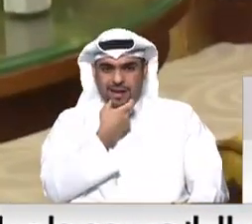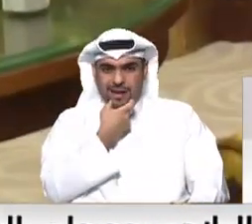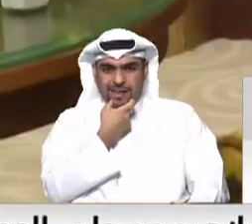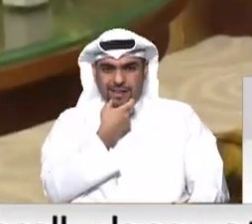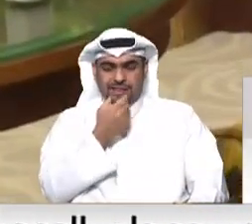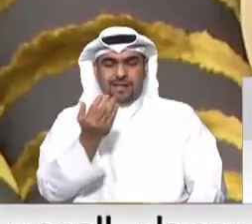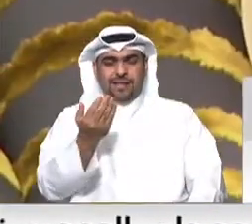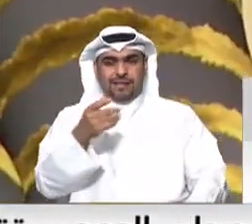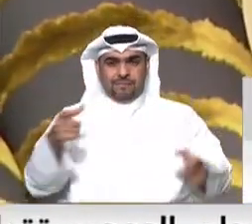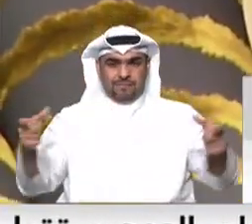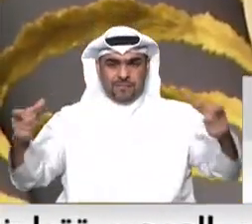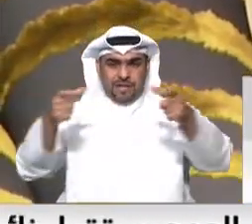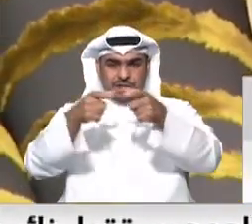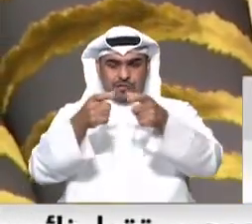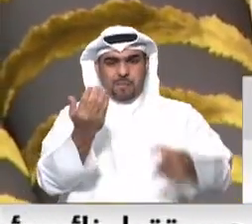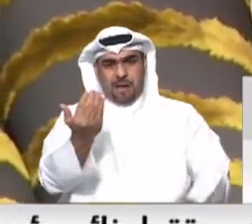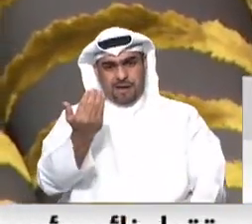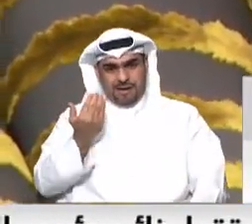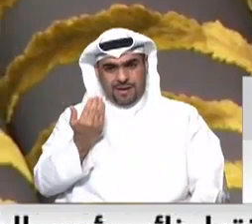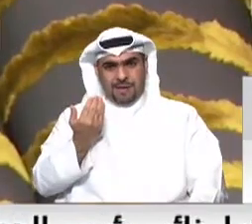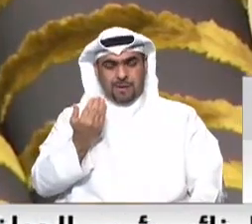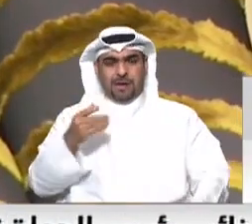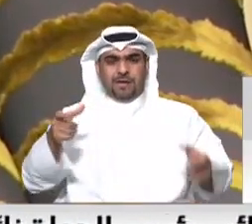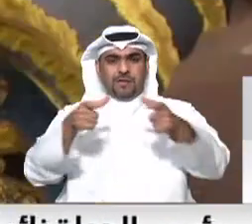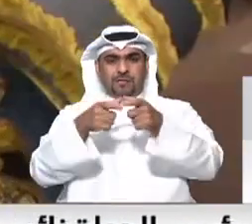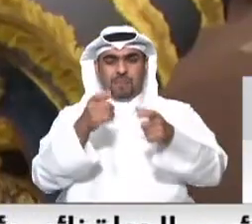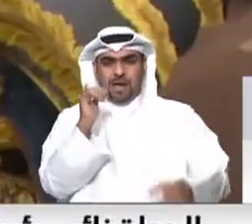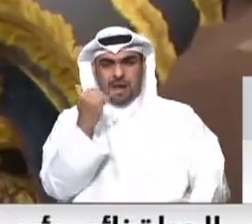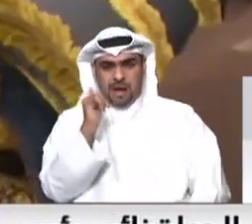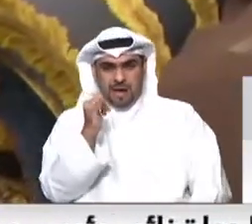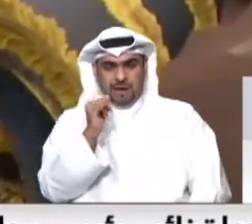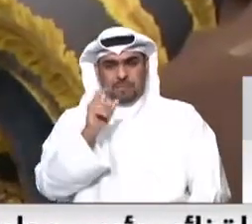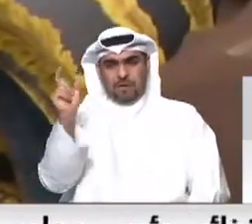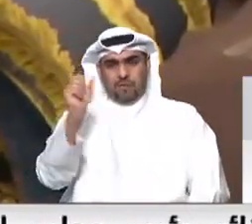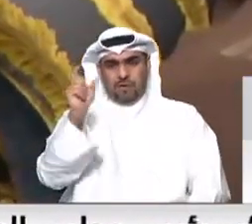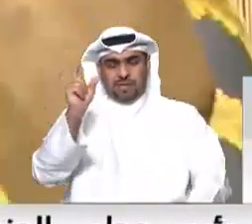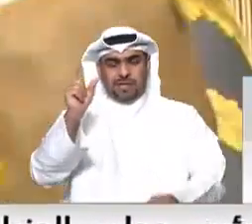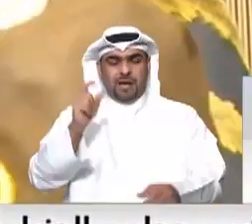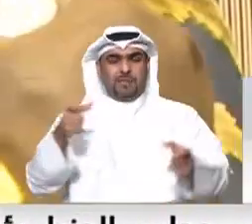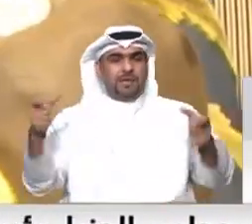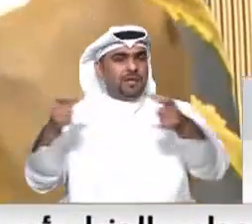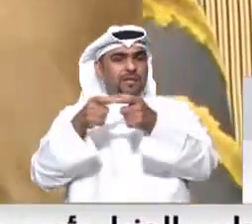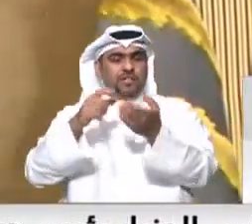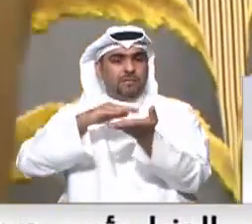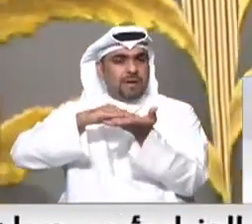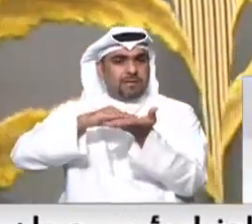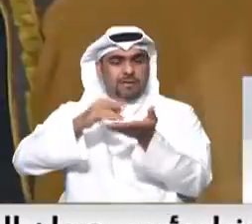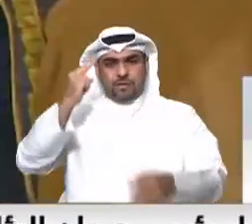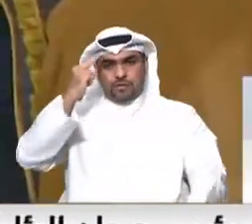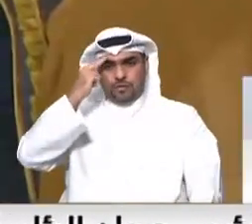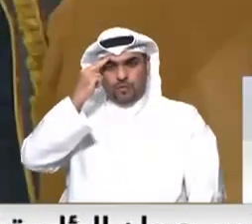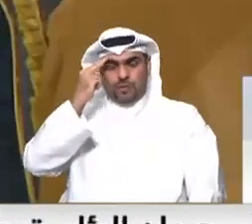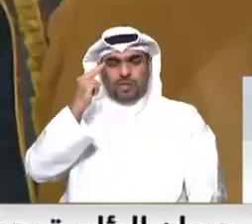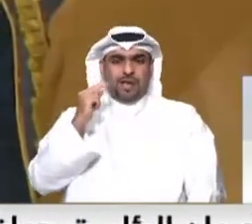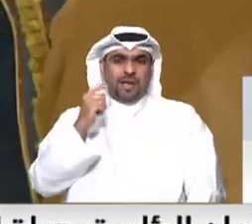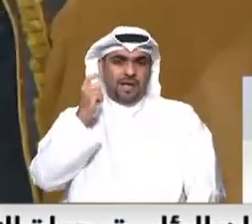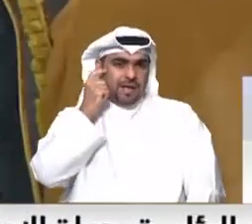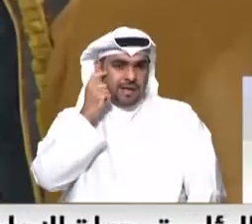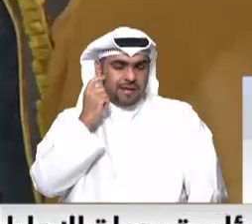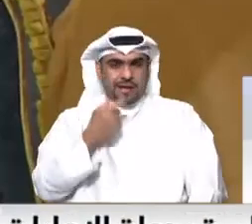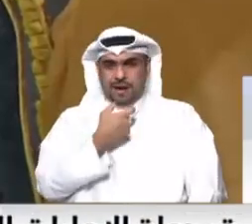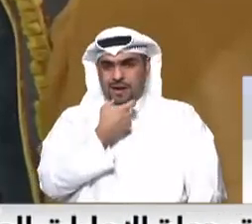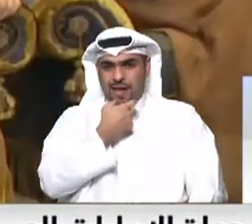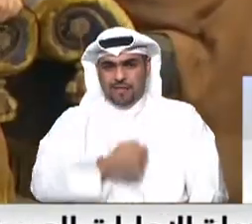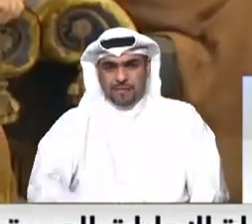القمة العربية الإسلامية المشتركة غير العادية المقامة في مدينة الرياض. هذا وقد حمله سمو حفظه الله